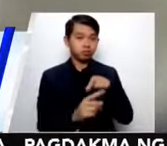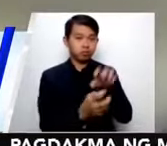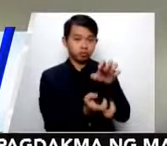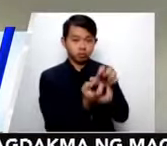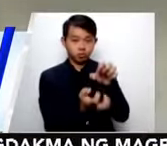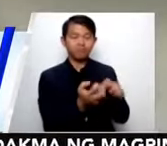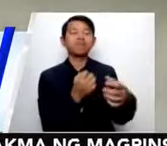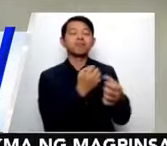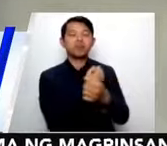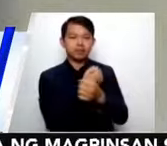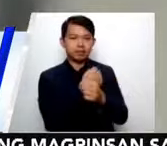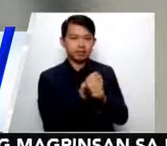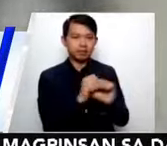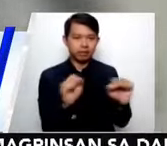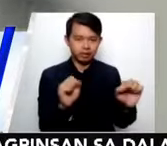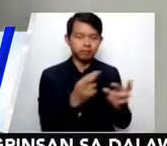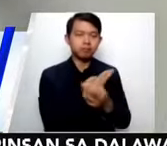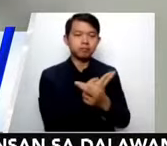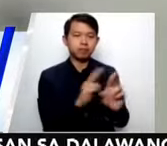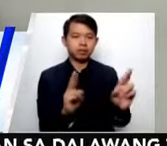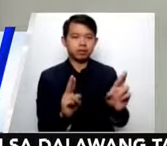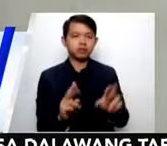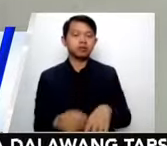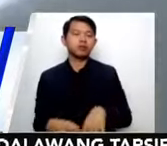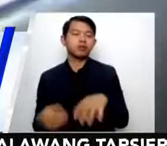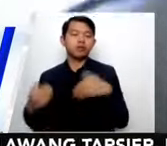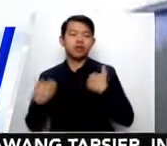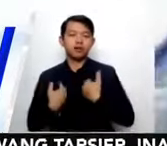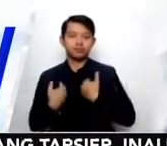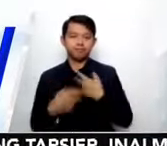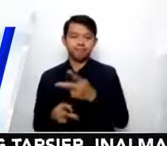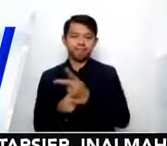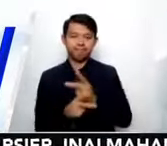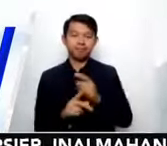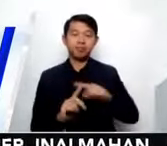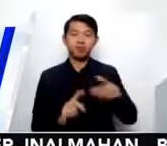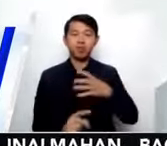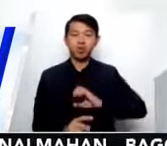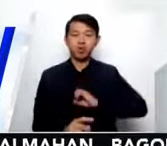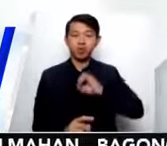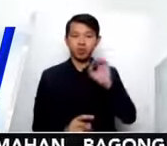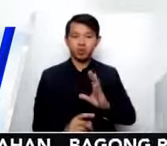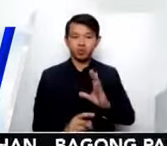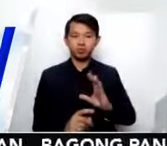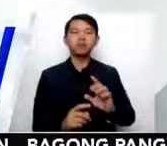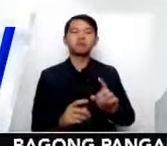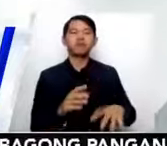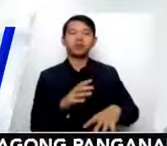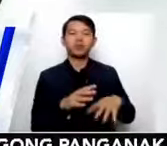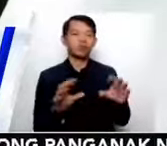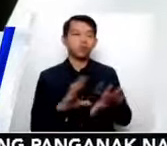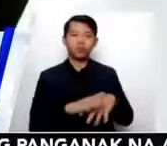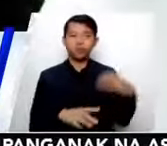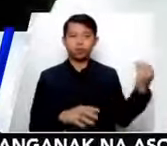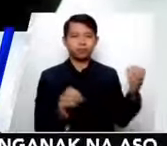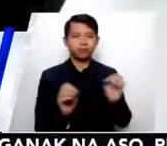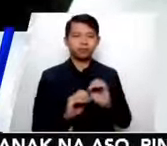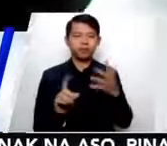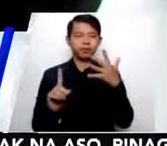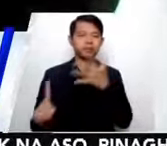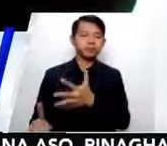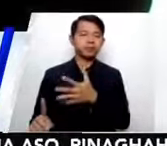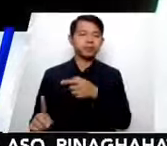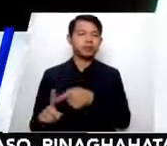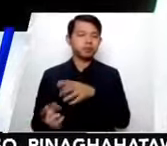inabandona raw ng may-ari nito tuloy daw ang pagsasampa nila ng kaso tinulungan na rin daw nila ang mga nakagat ng